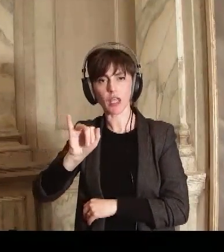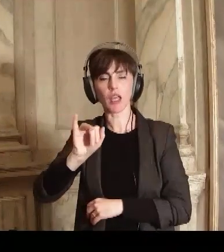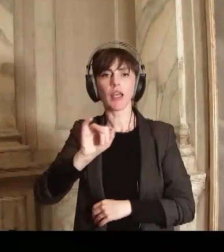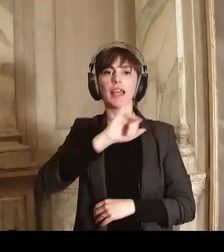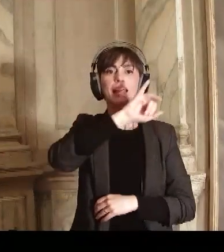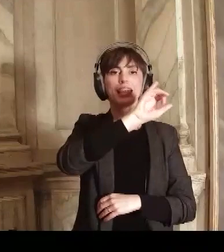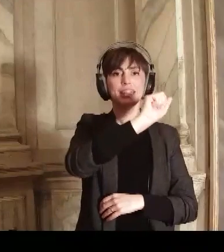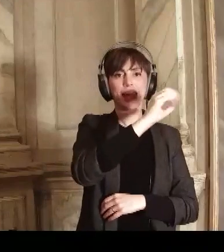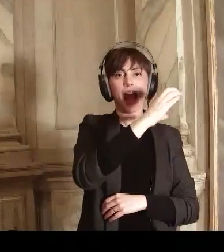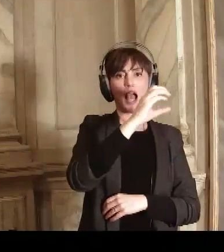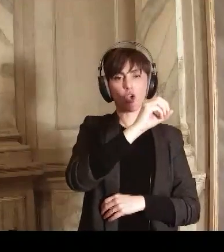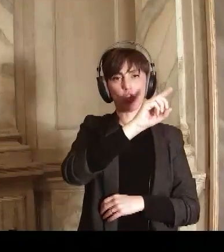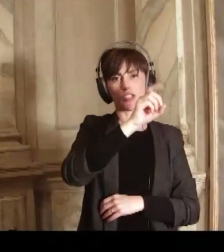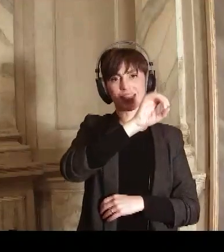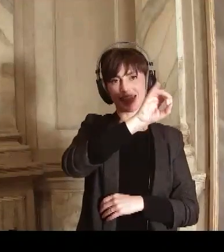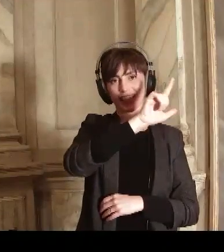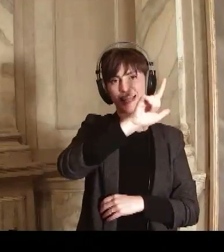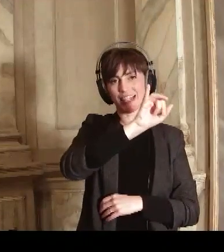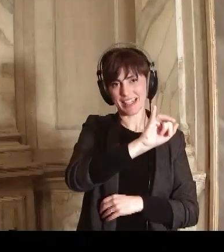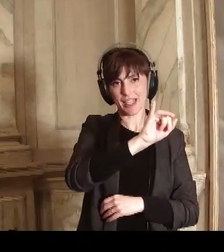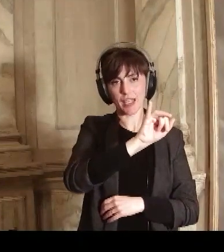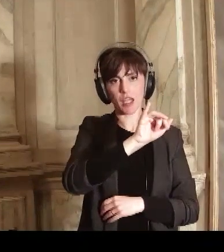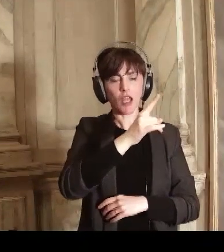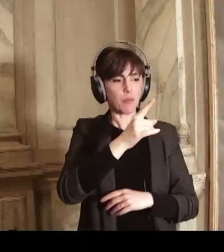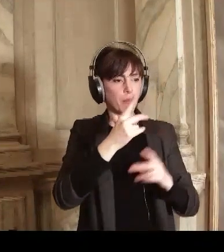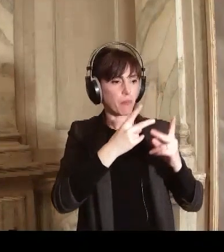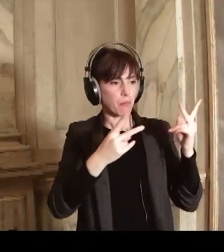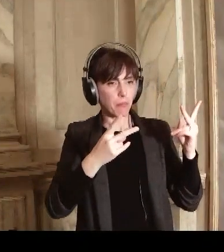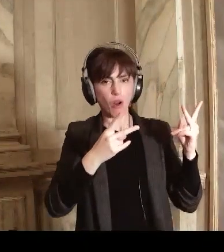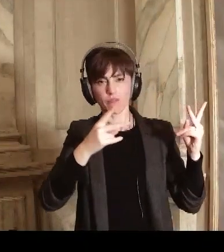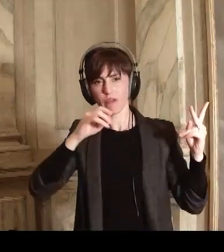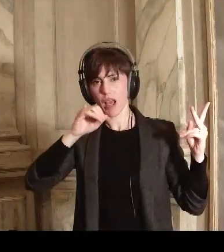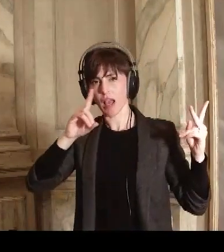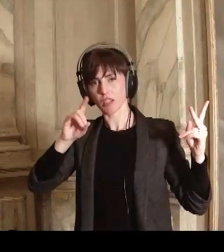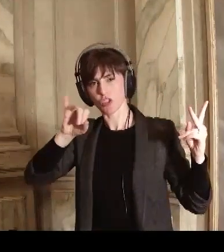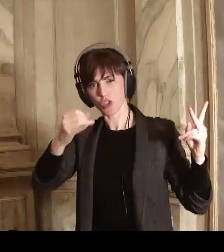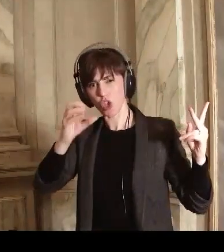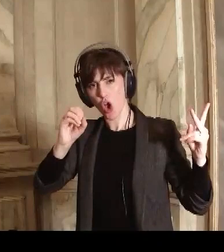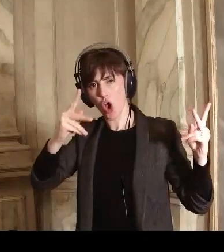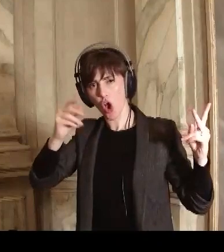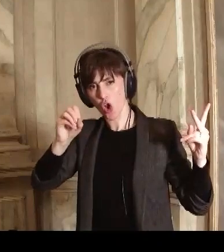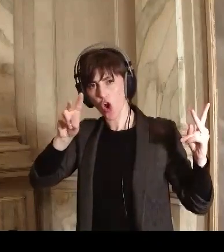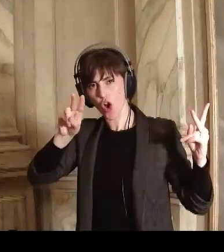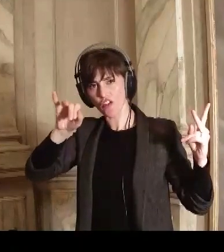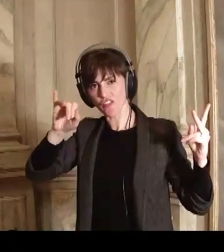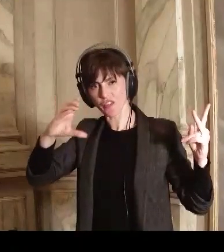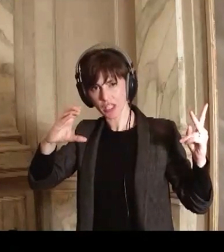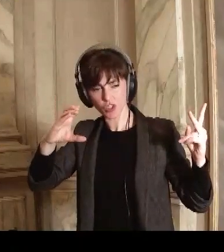Fabiana Iacozzilli, che governa le smaterializzazioni di Tolia Djokovic, stabilendo un voto